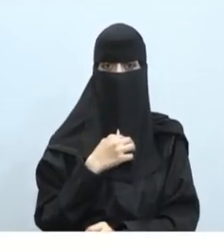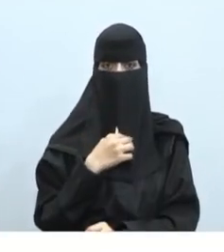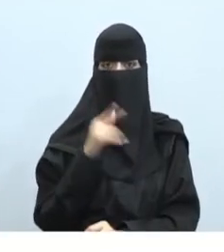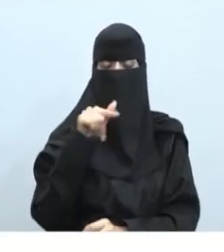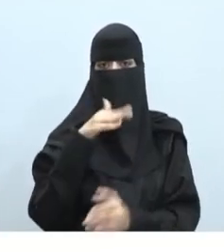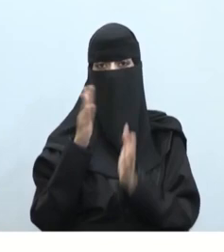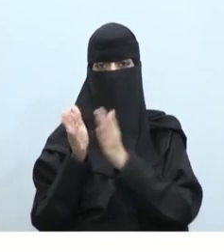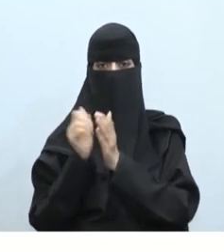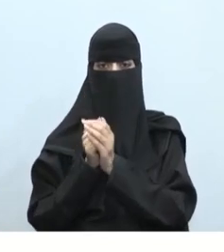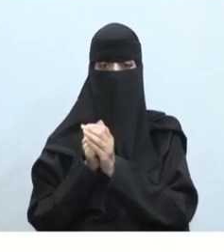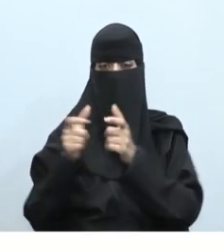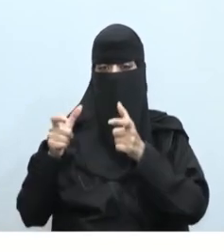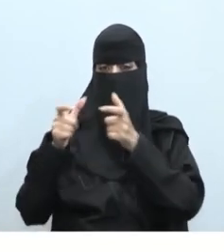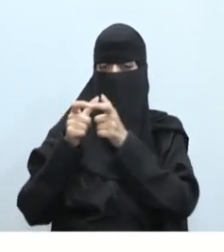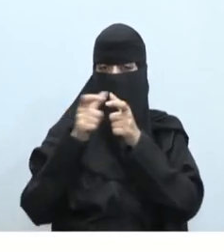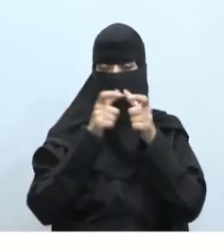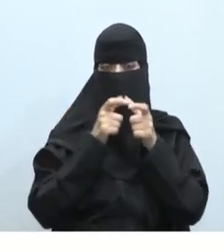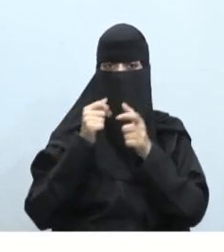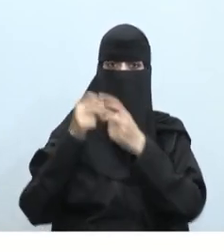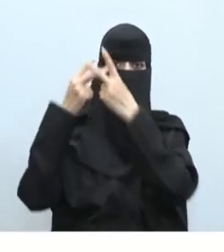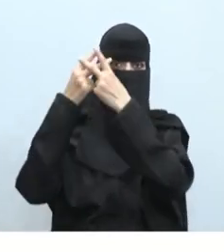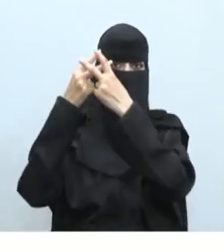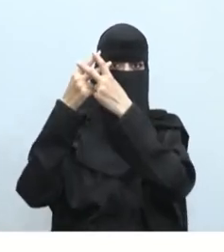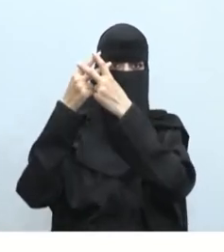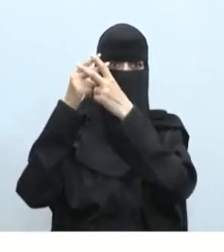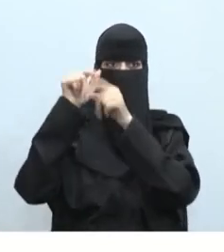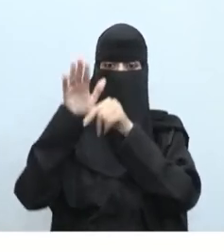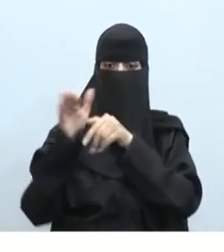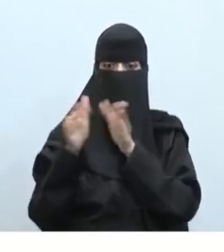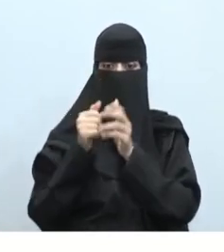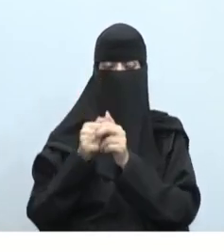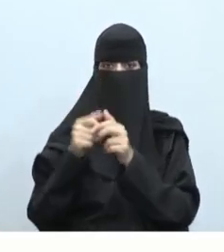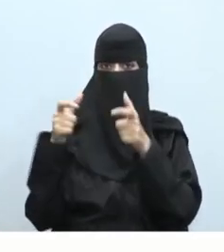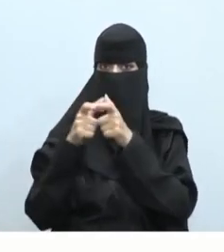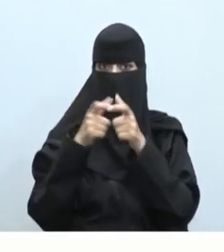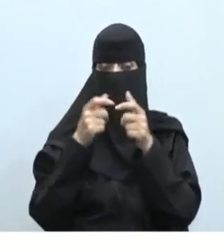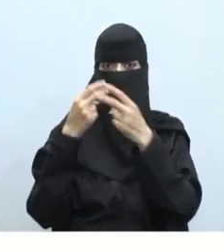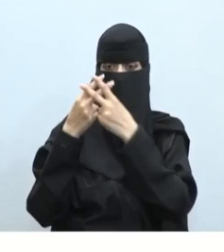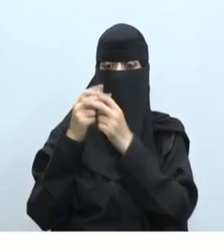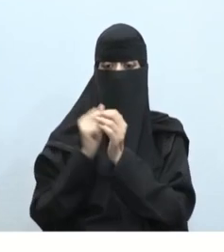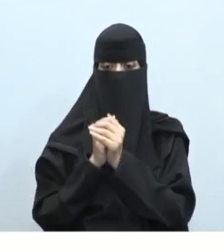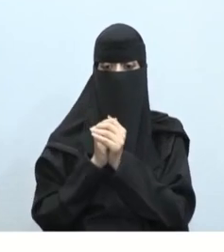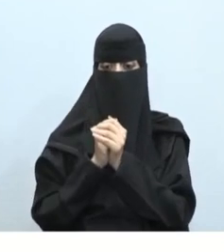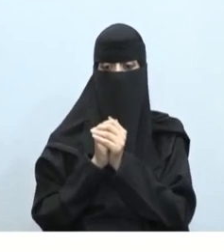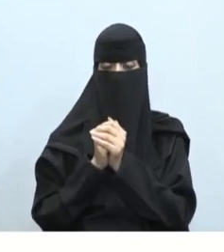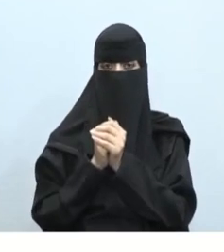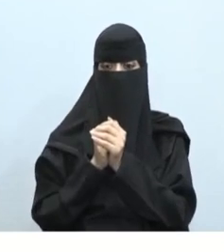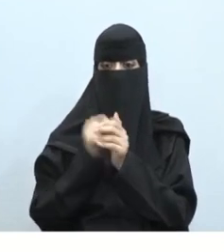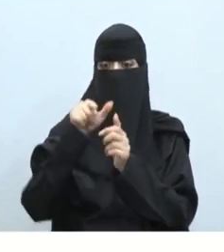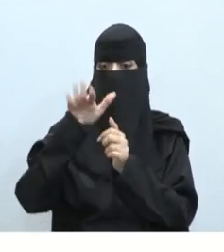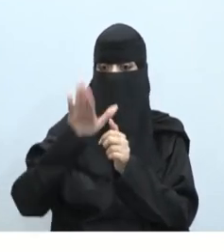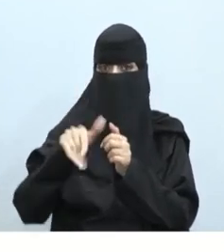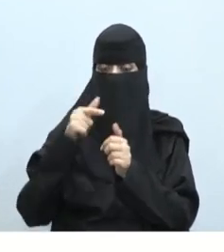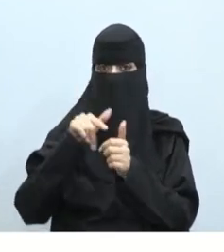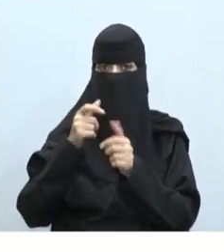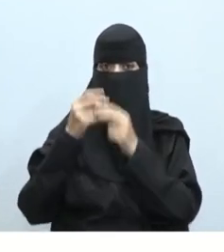تجمعات النجوم اذا التجمعات او تجمعات النجوم تكون